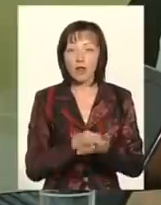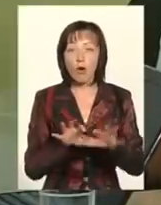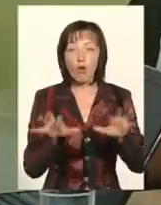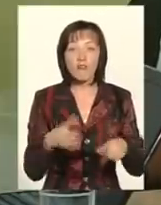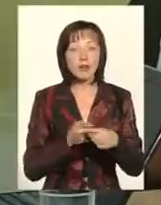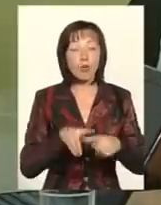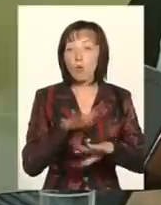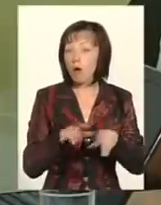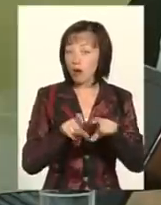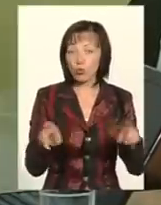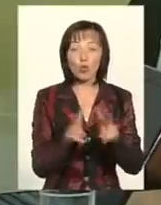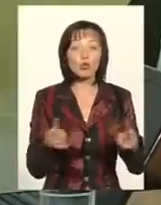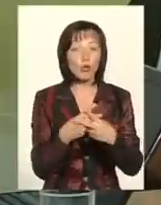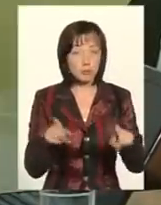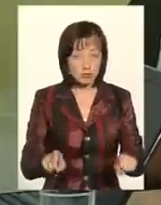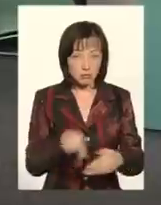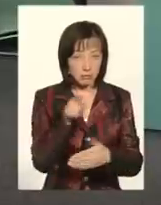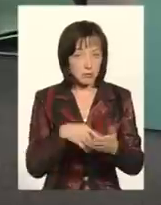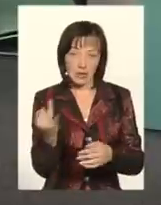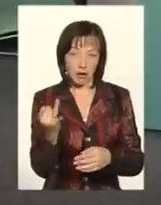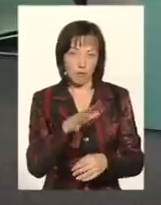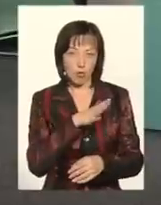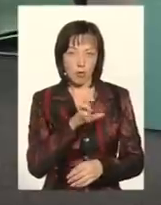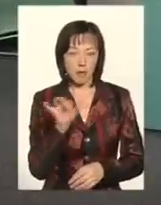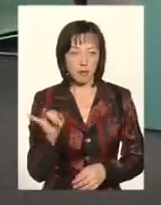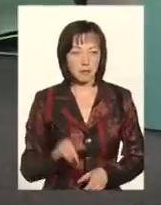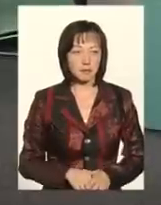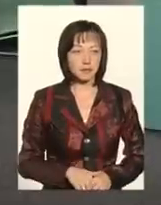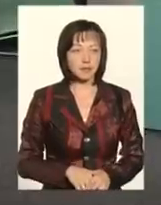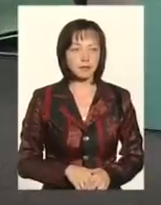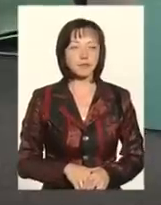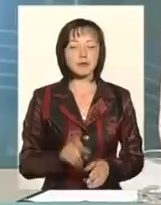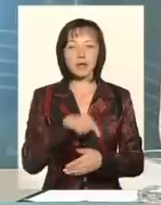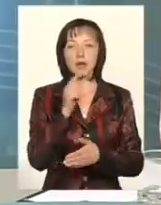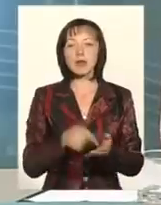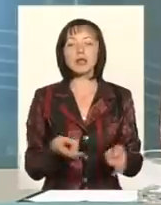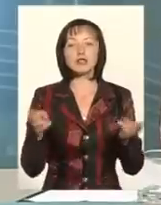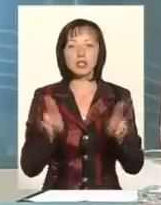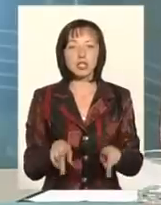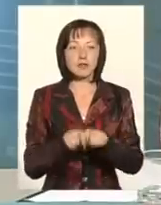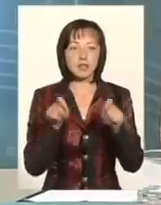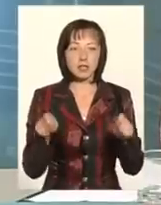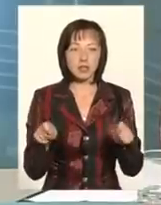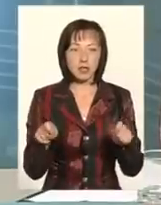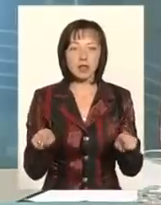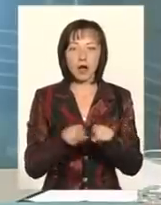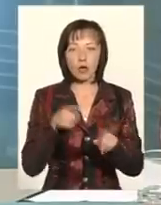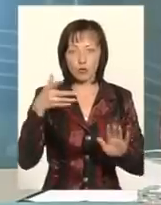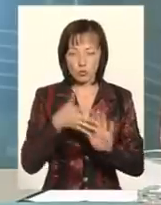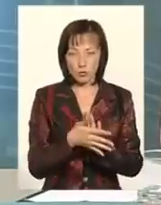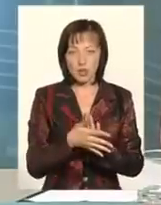голова цього банку і Хто піде в тюрму от нам би було би цікаво питан залишається відкритим Я так розумію